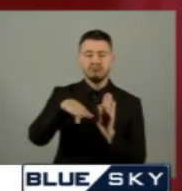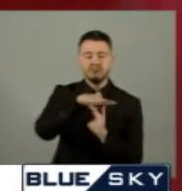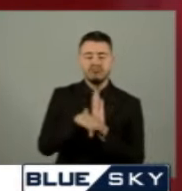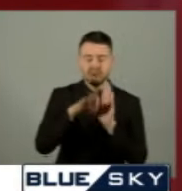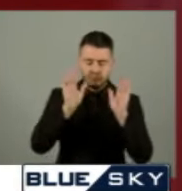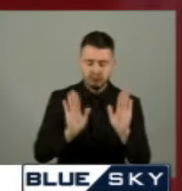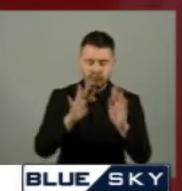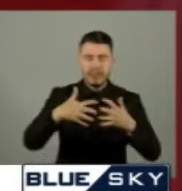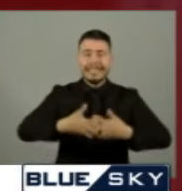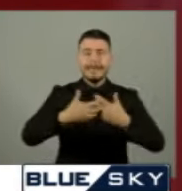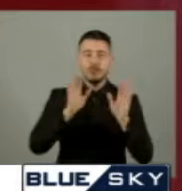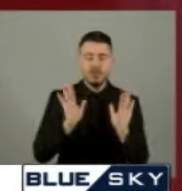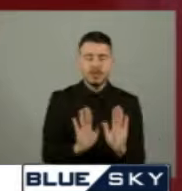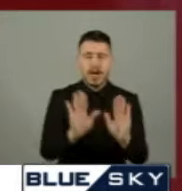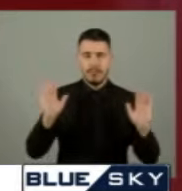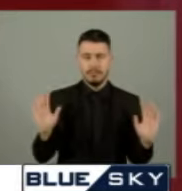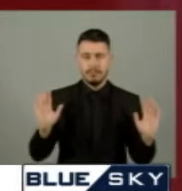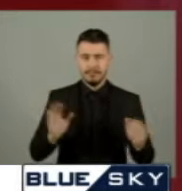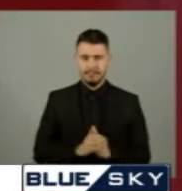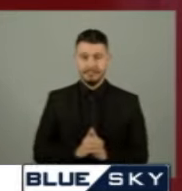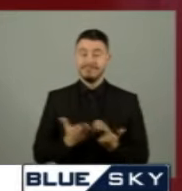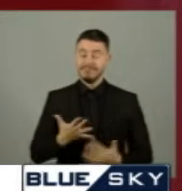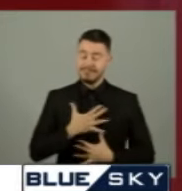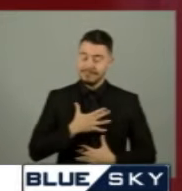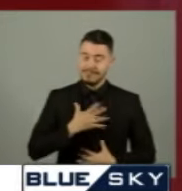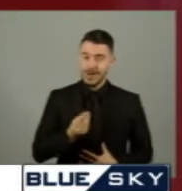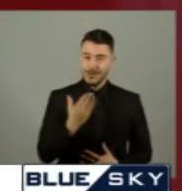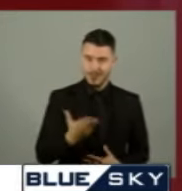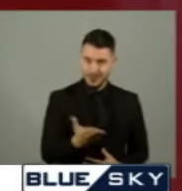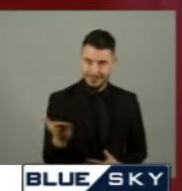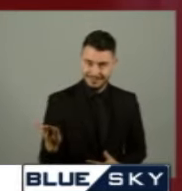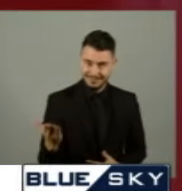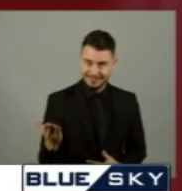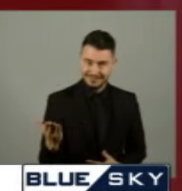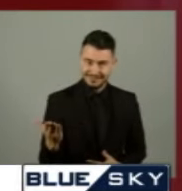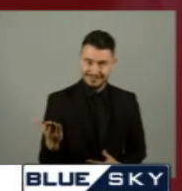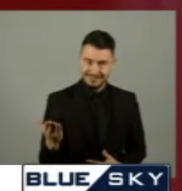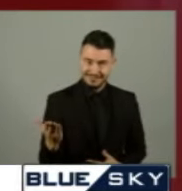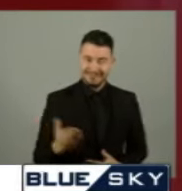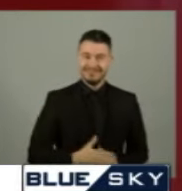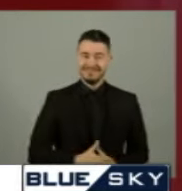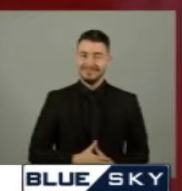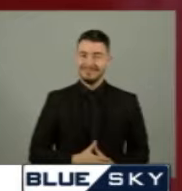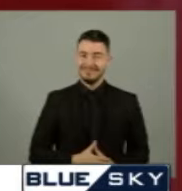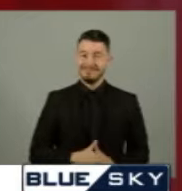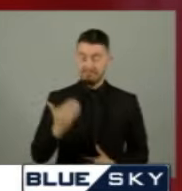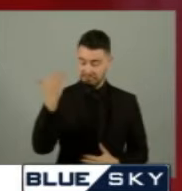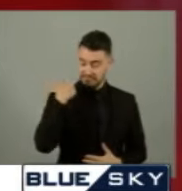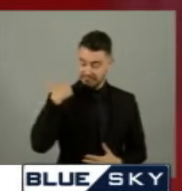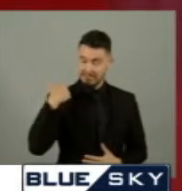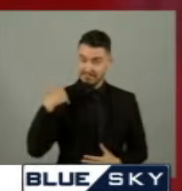κόμματός μας. Κυρίες και κύριοι σύνεδροι, σας ευχαριστώ πάρα πολύ για την